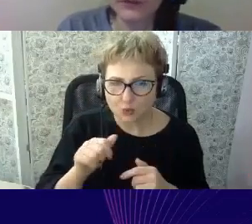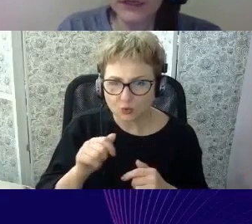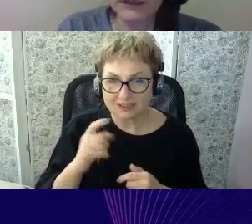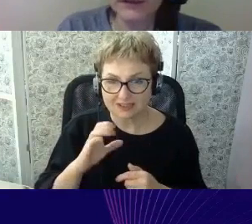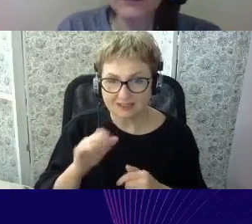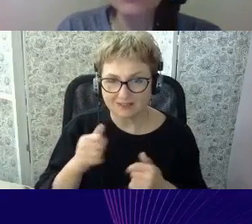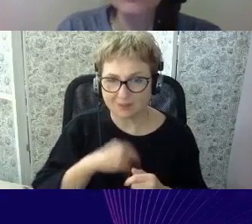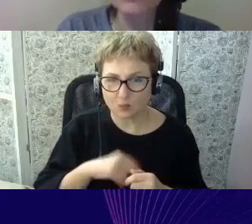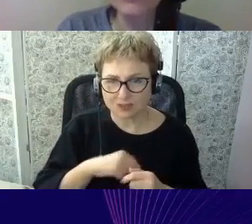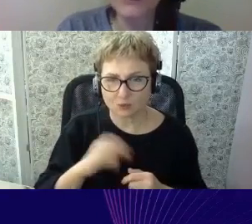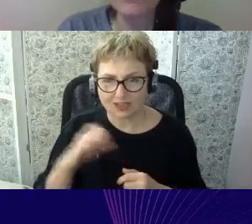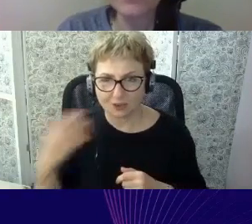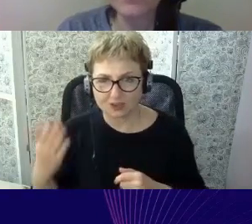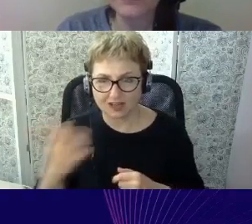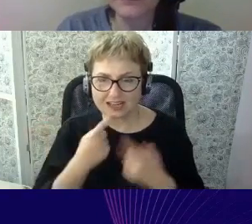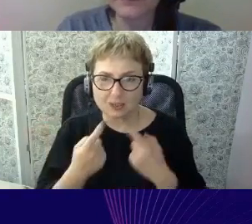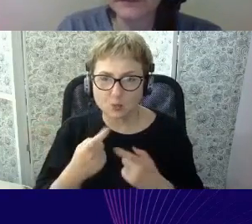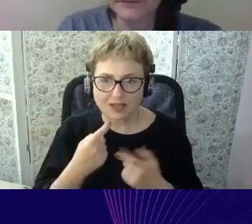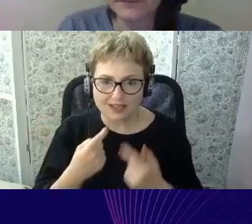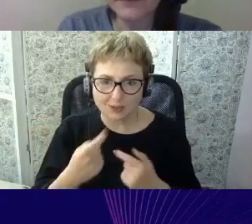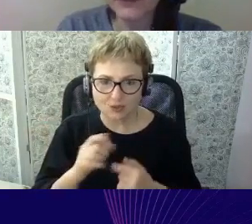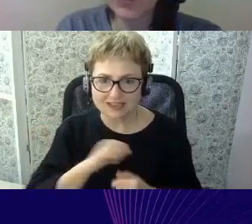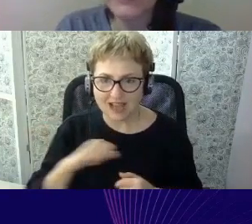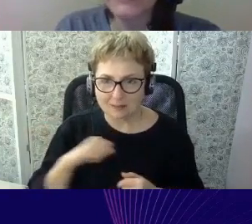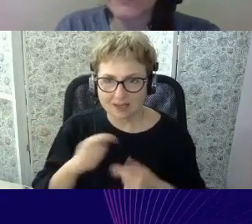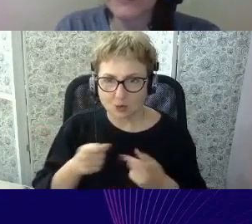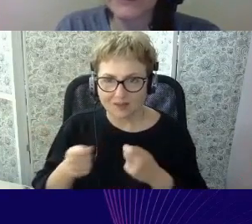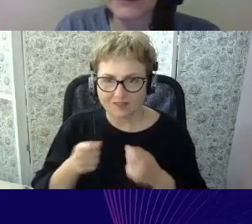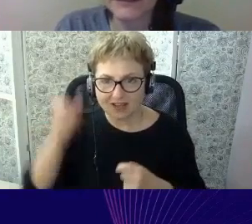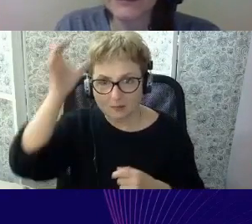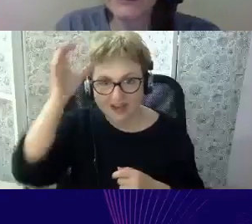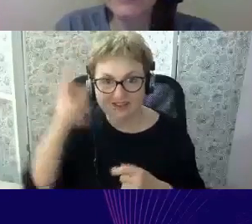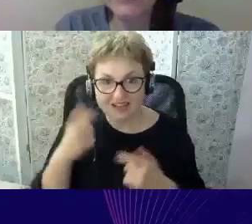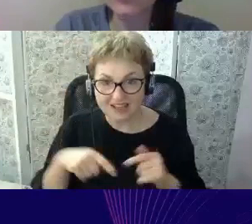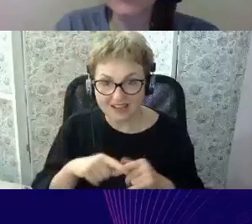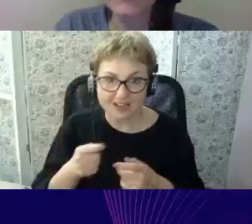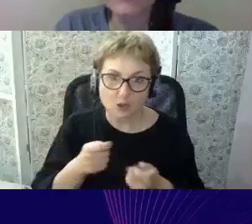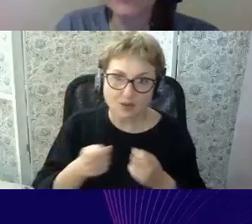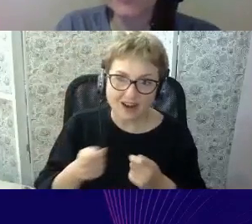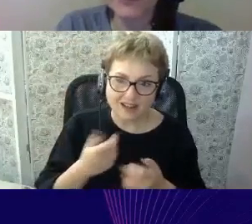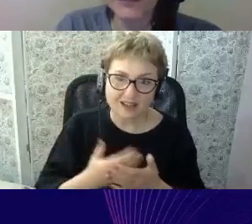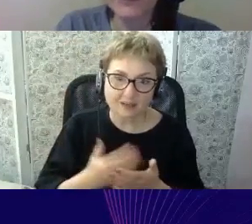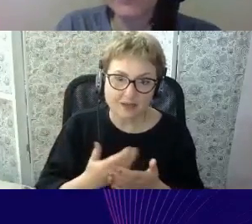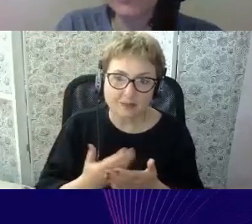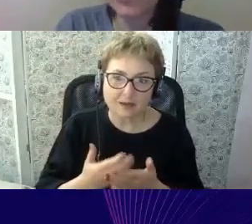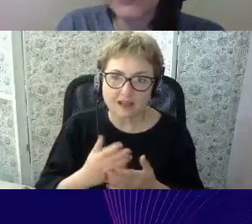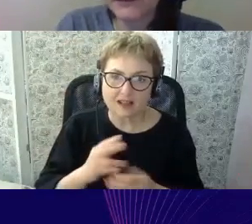с одной стороны, консультируют самих руководители образовательных организаций, да, или руководители,